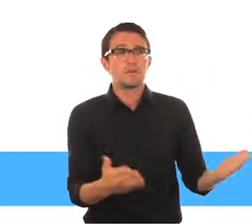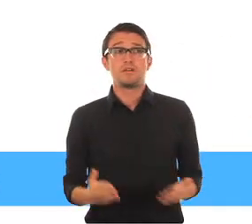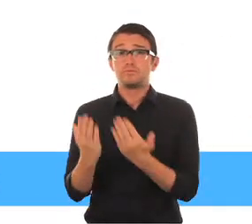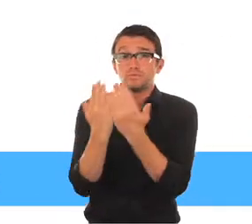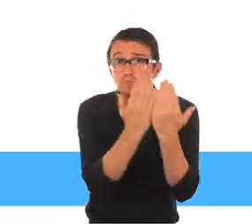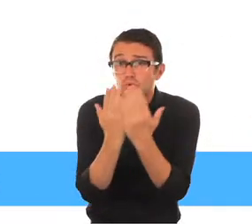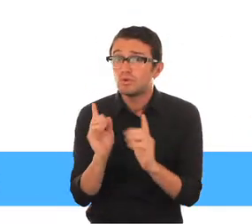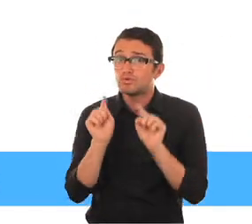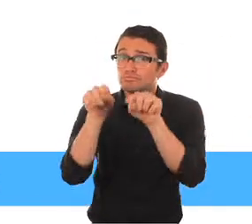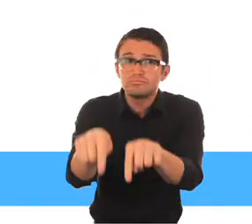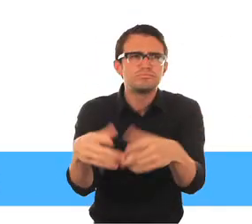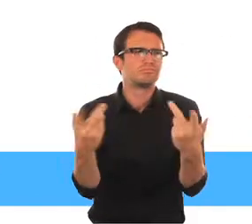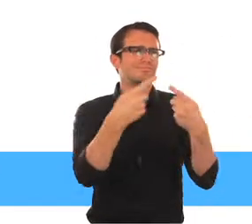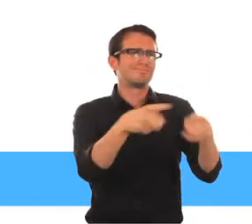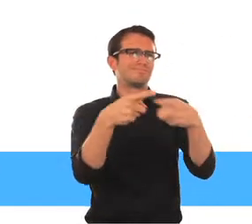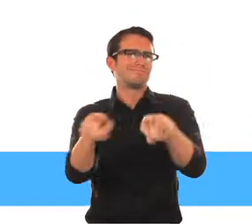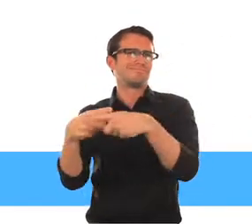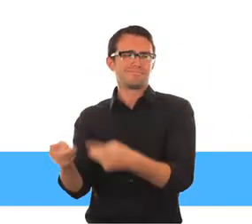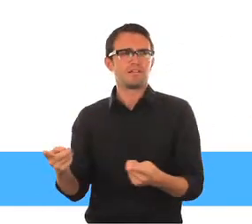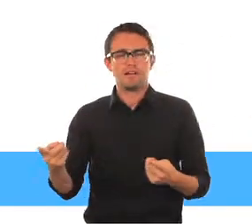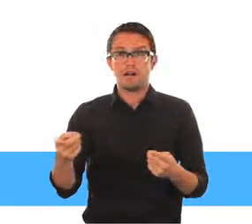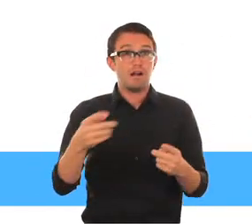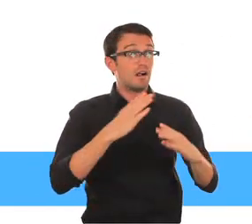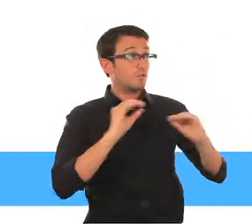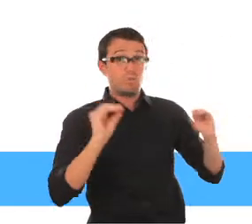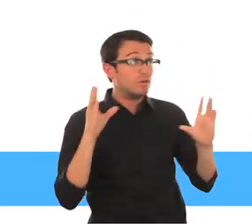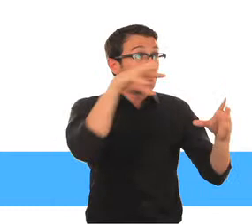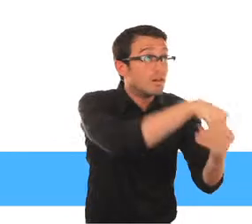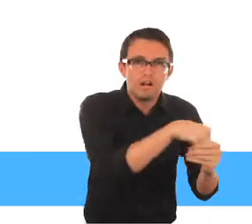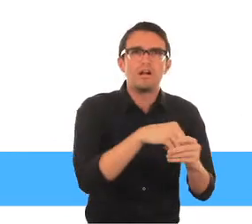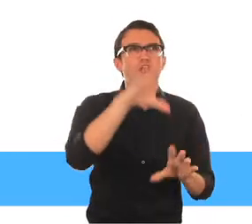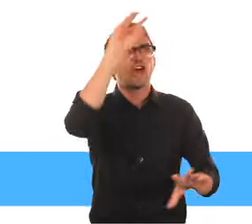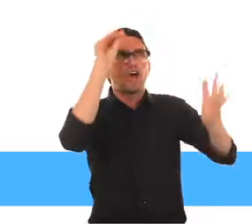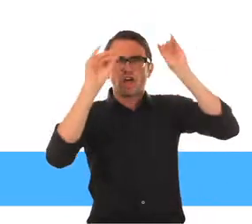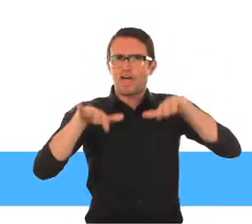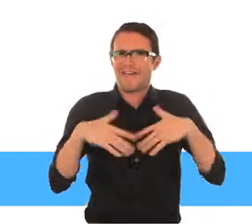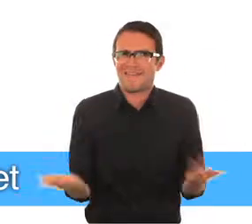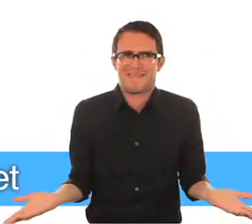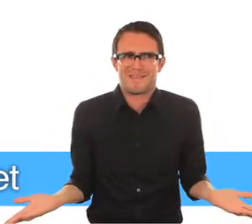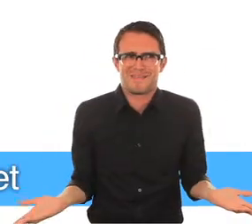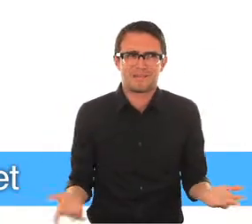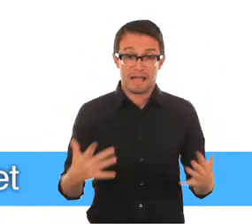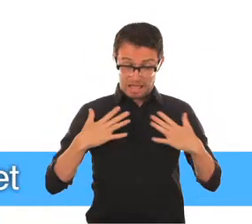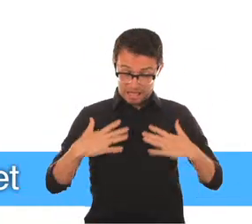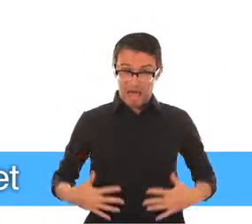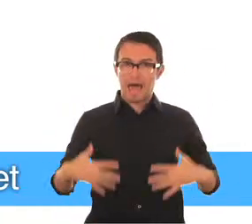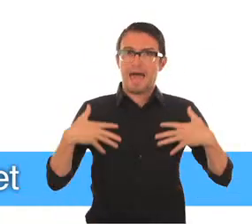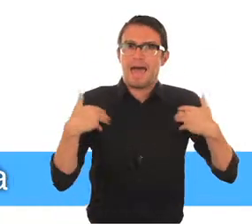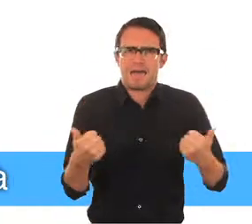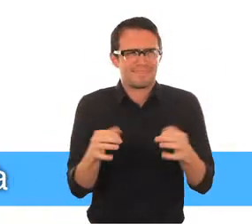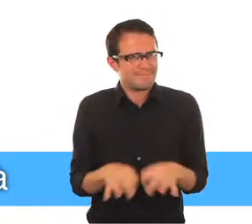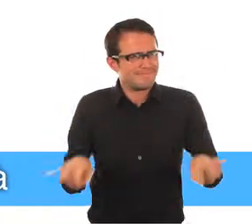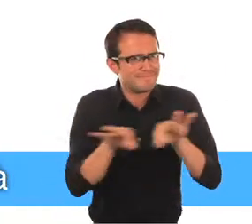La participation permet aux enfants de se faire de nouveaux amis, de développer leurs compétences, d'exprimer leur créativité, d'améliorer leur santé mentale